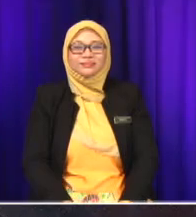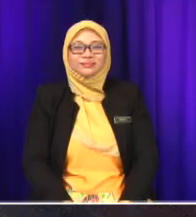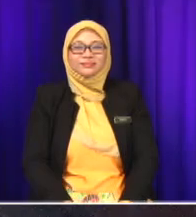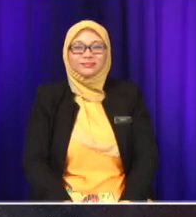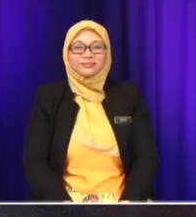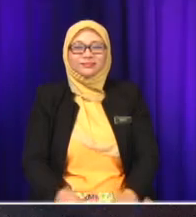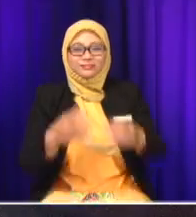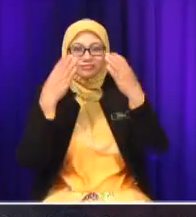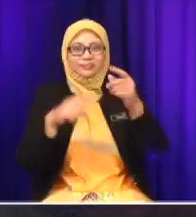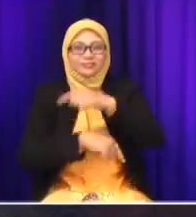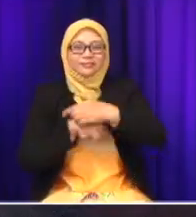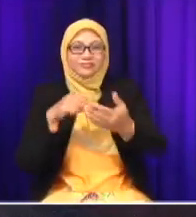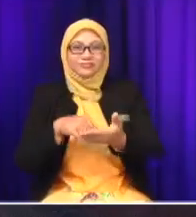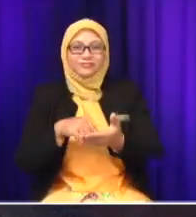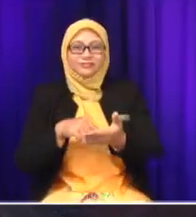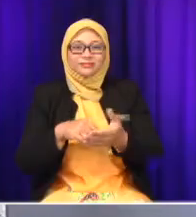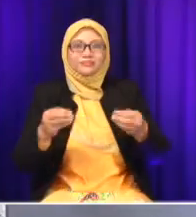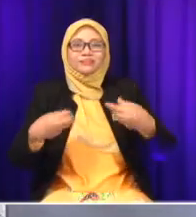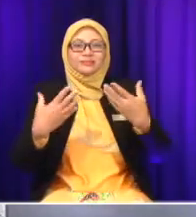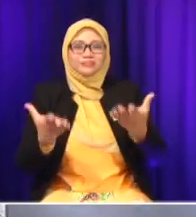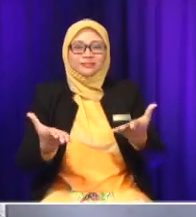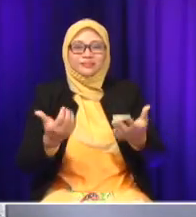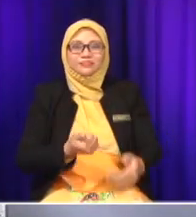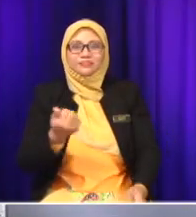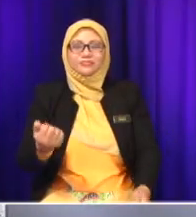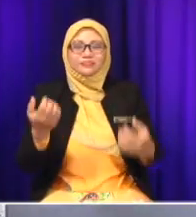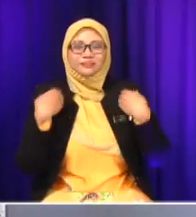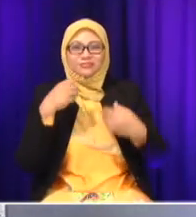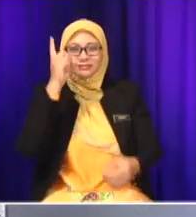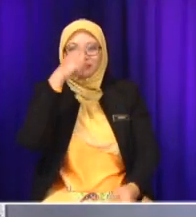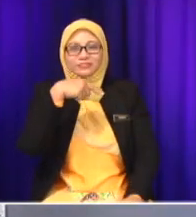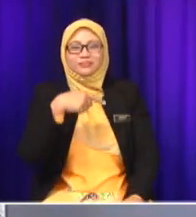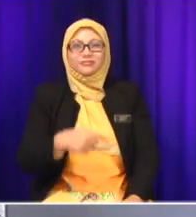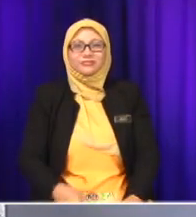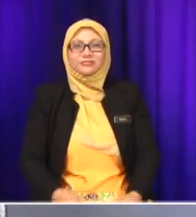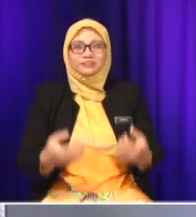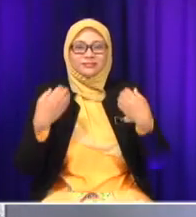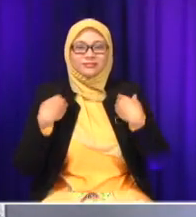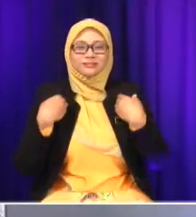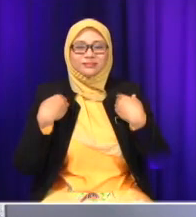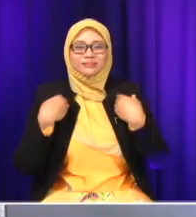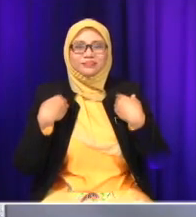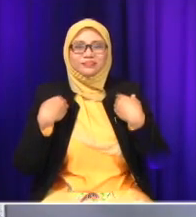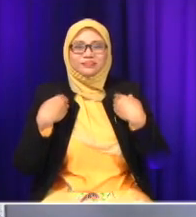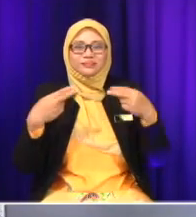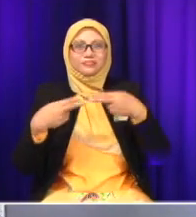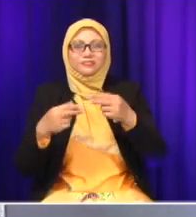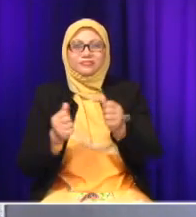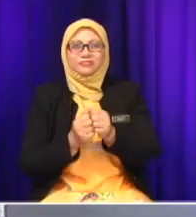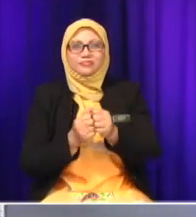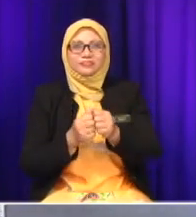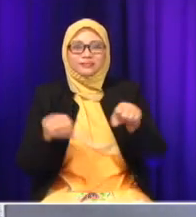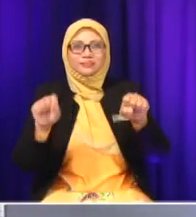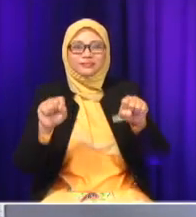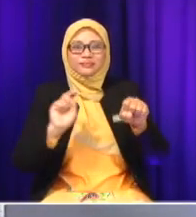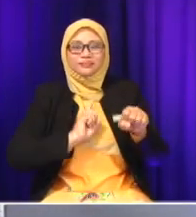ni hari ini banyaknya perkakesan yang ada di depan saya ni Cikgu Adakah ada kena- mengena dengan motosikal hari in yang bakal kita